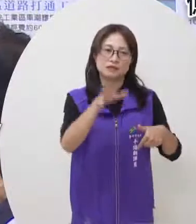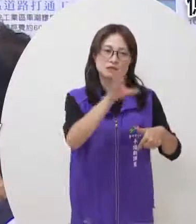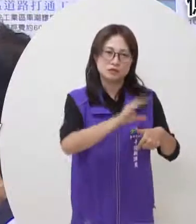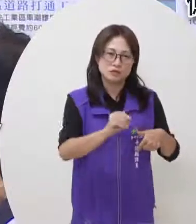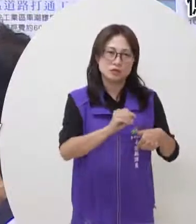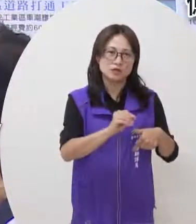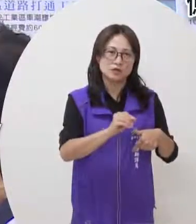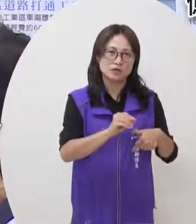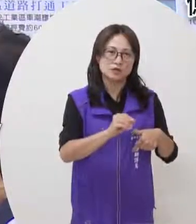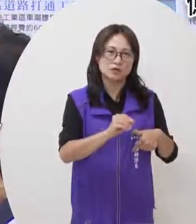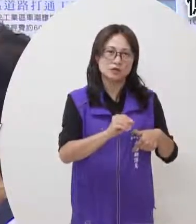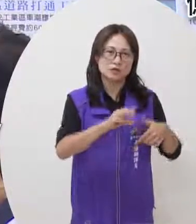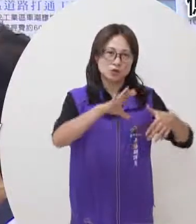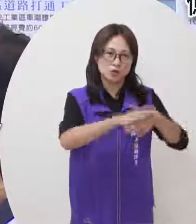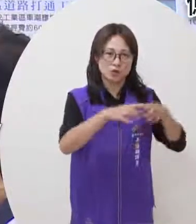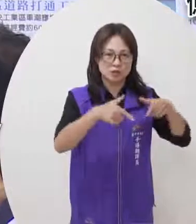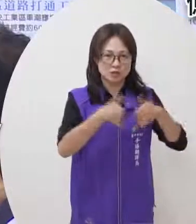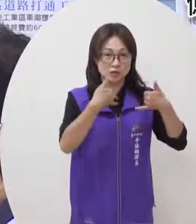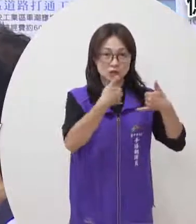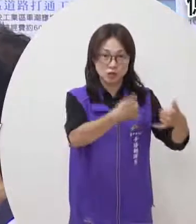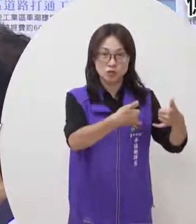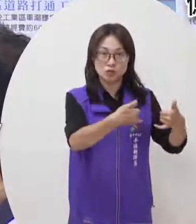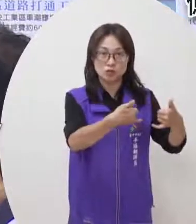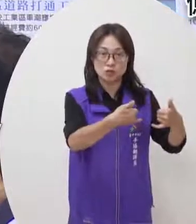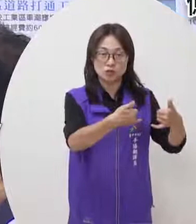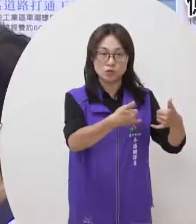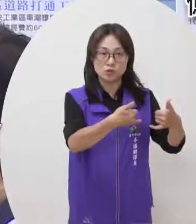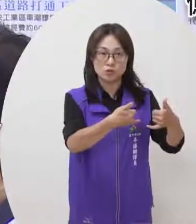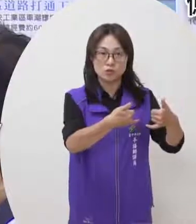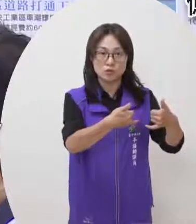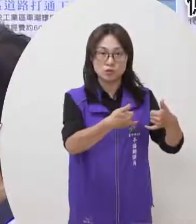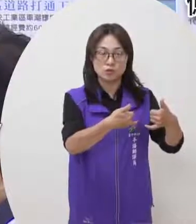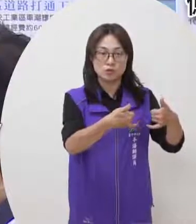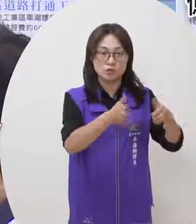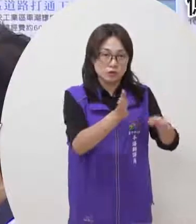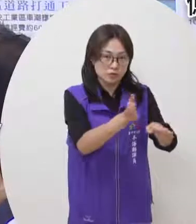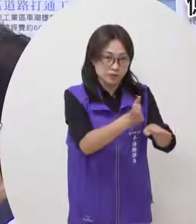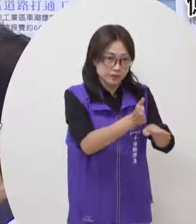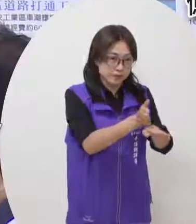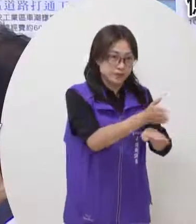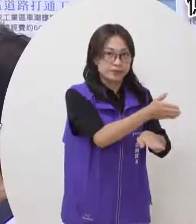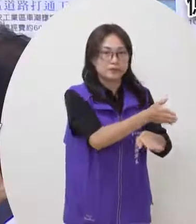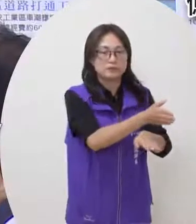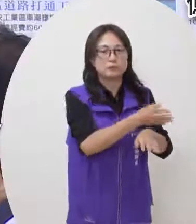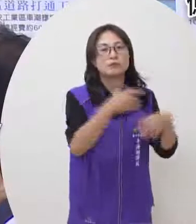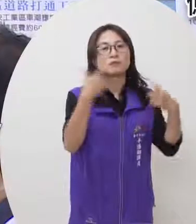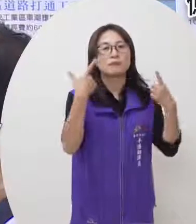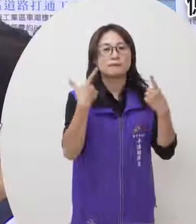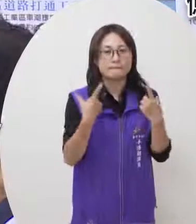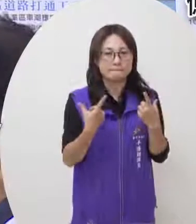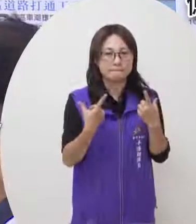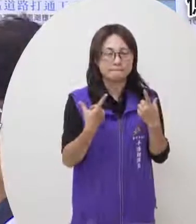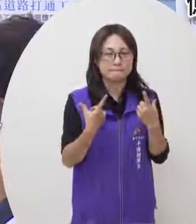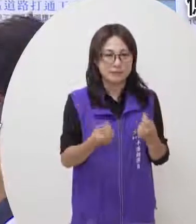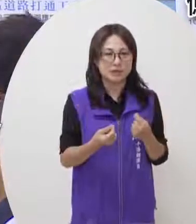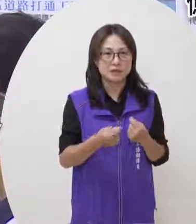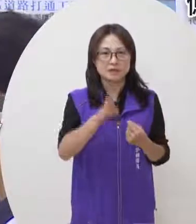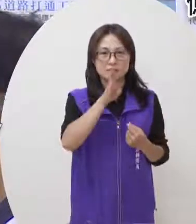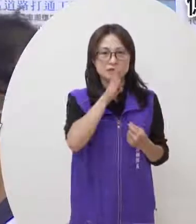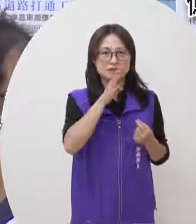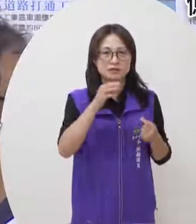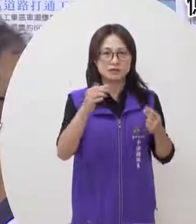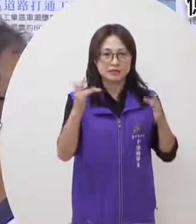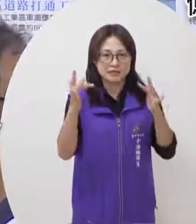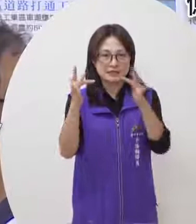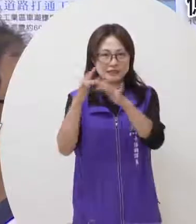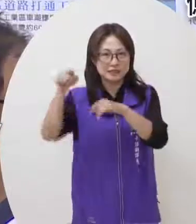路我们在规划中文心路以西整个应该原本在内政部营建署规划是要到乌日系统，那福